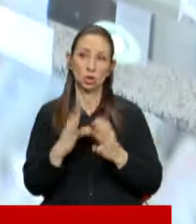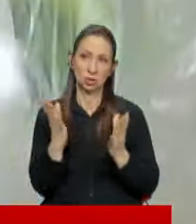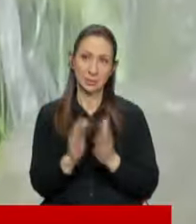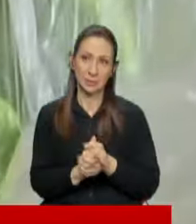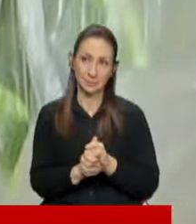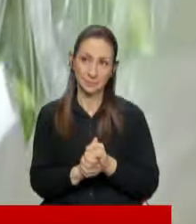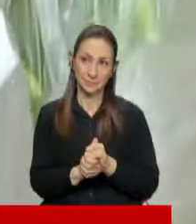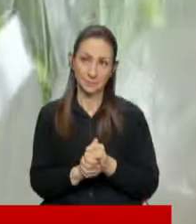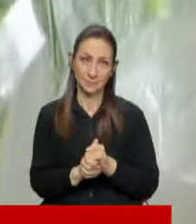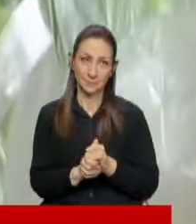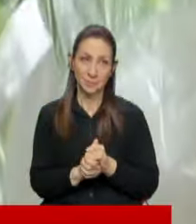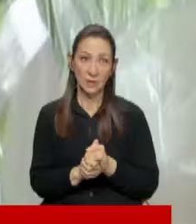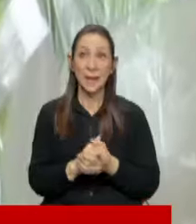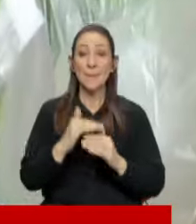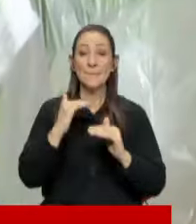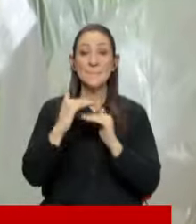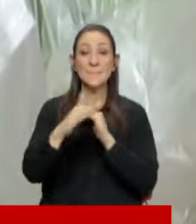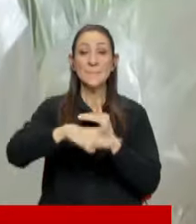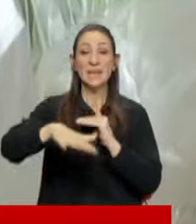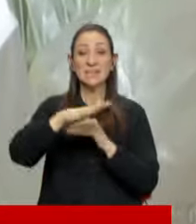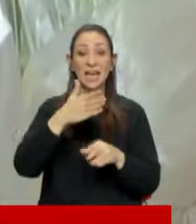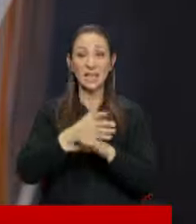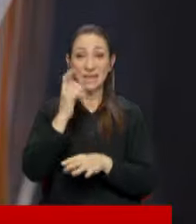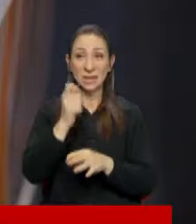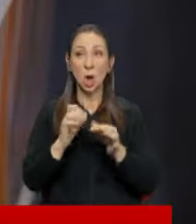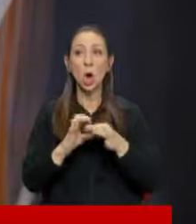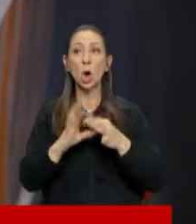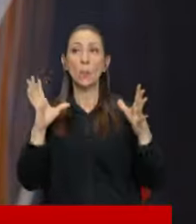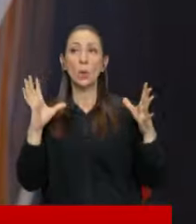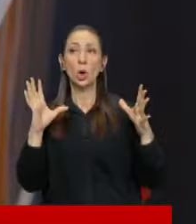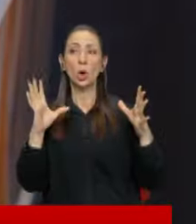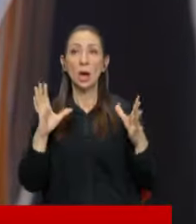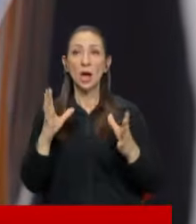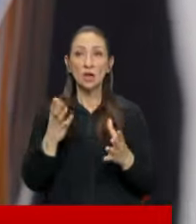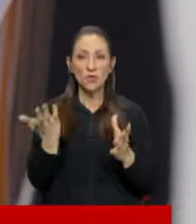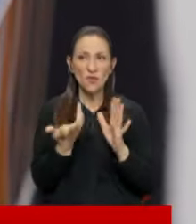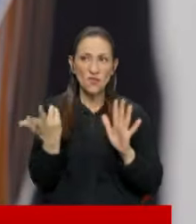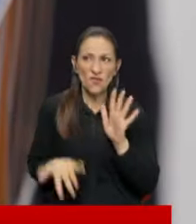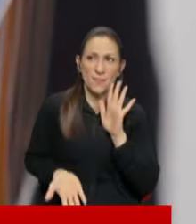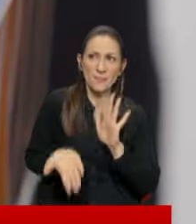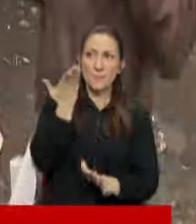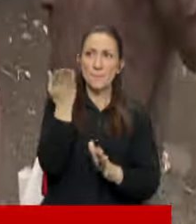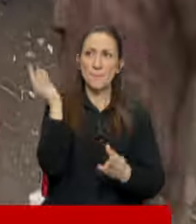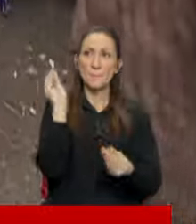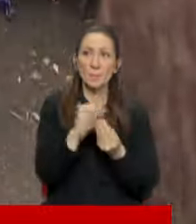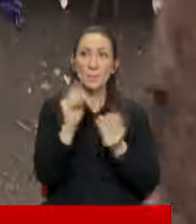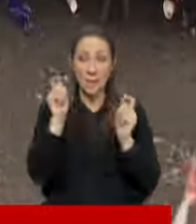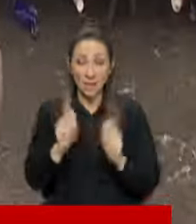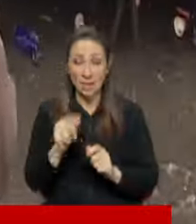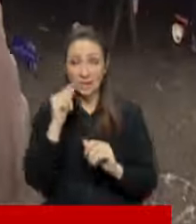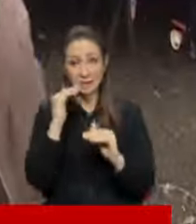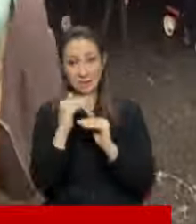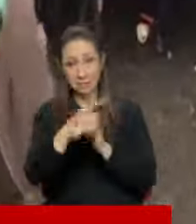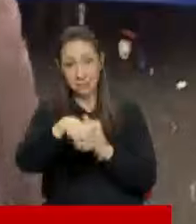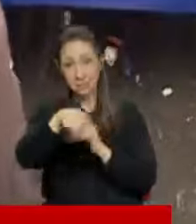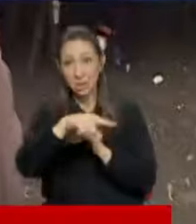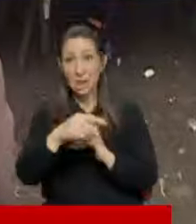çözeceğiz. Piyasa gerçeklerinden kopuk bir şekilde fahiş fiyat artırarak